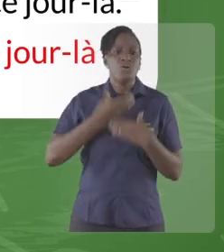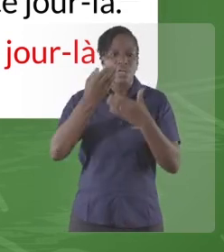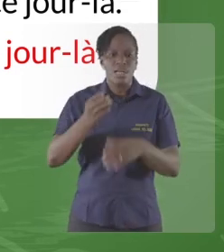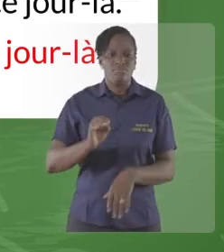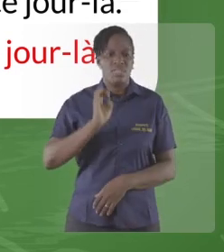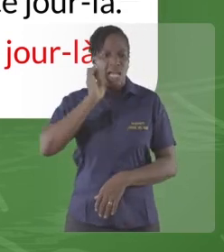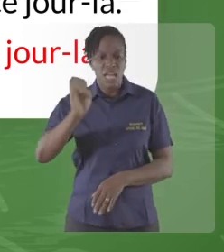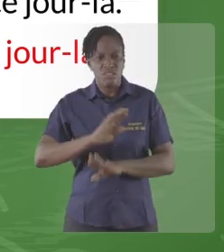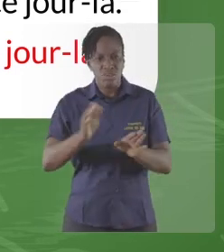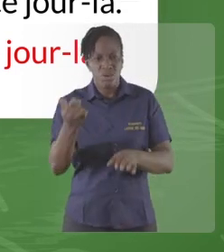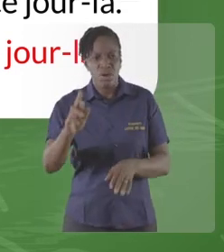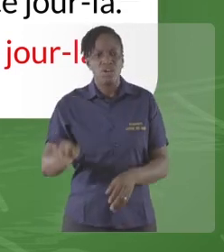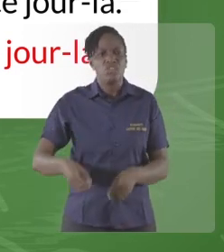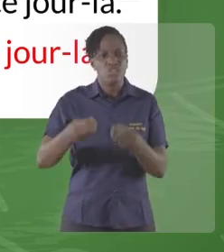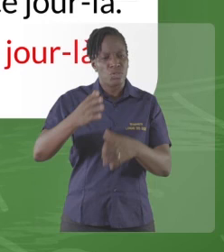jour-là.